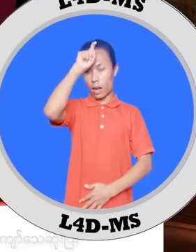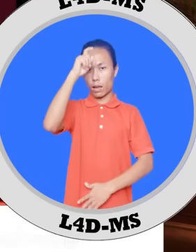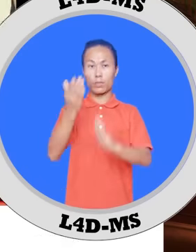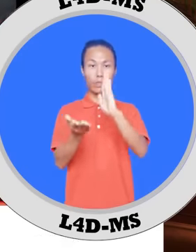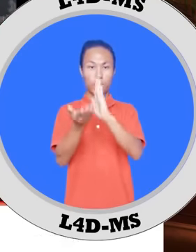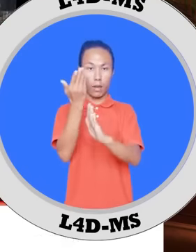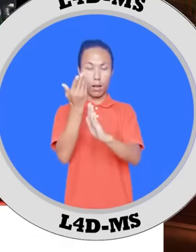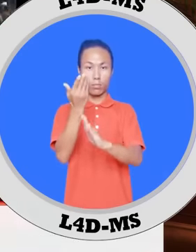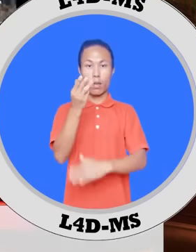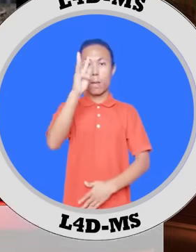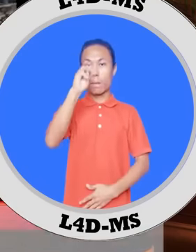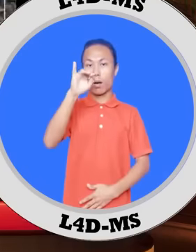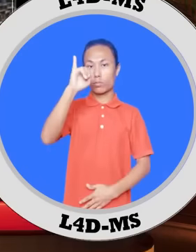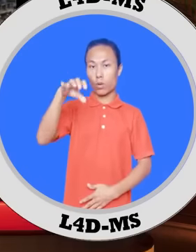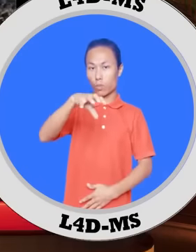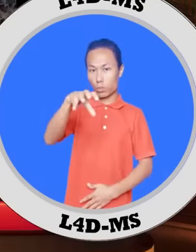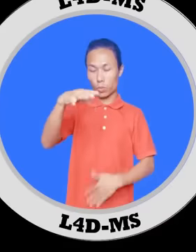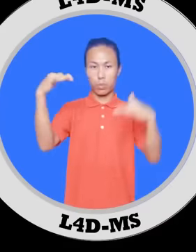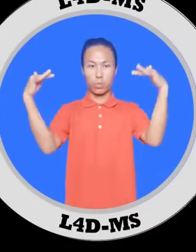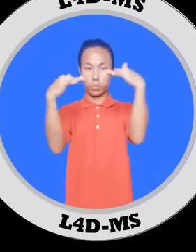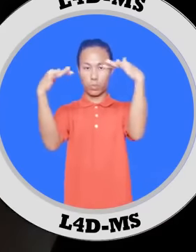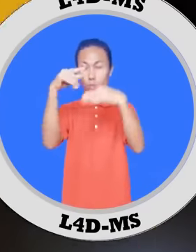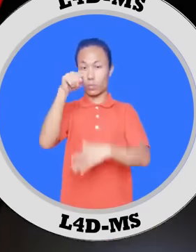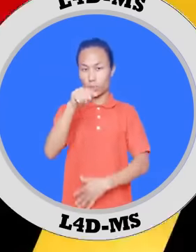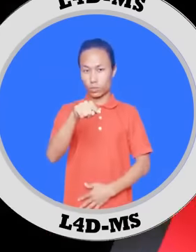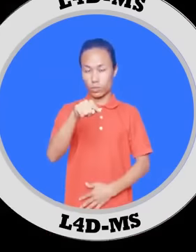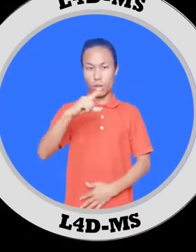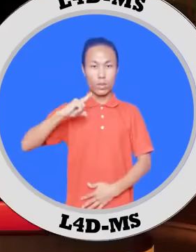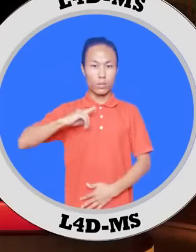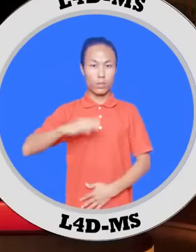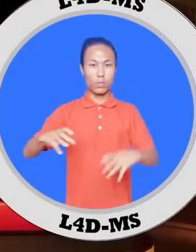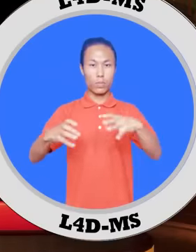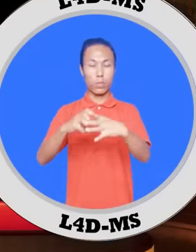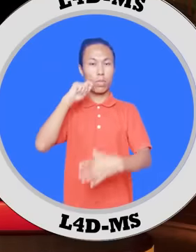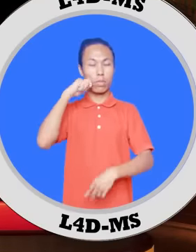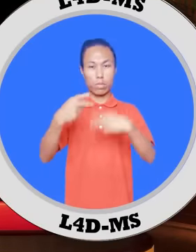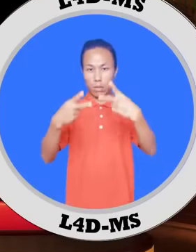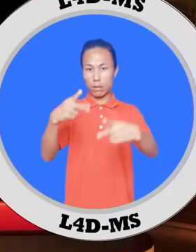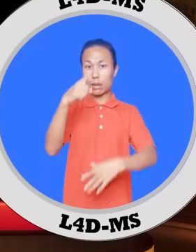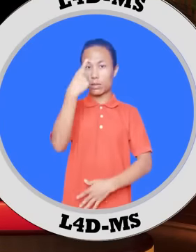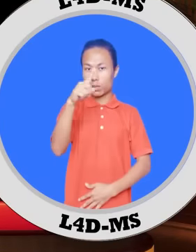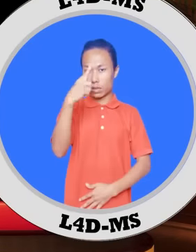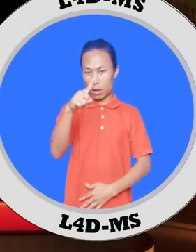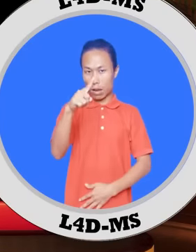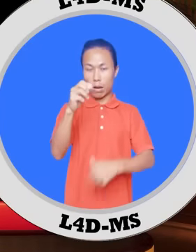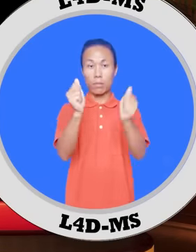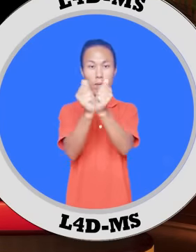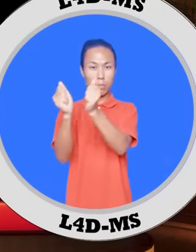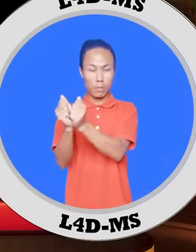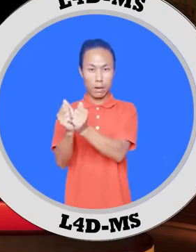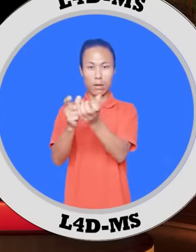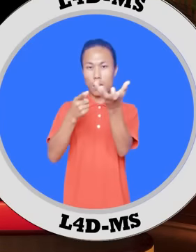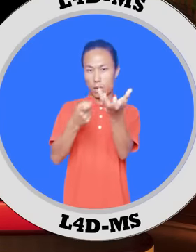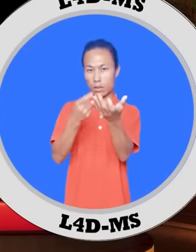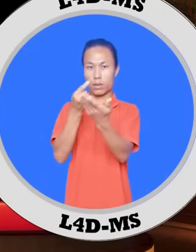များပြတိုက်စီရမိခဲ့တဲ့တဲ့တွေဖြစ်ပါတယ်ရှင်ရခိုင်ပြည်နယ်မောင်တော်မြို့တိန်တိုက်ပွဲမှာအကြမ်းဖက်စစ်